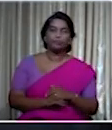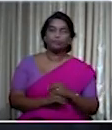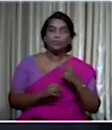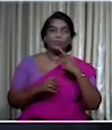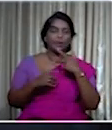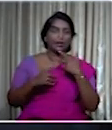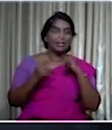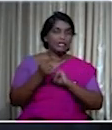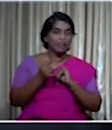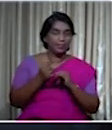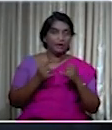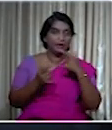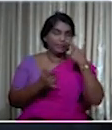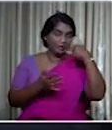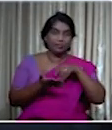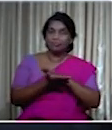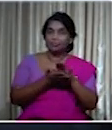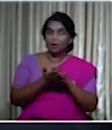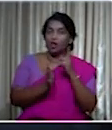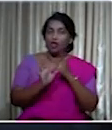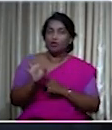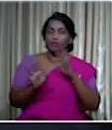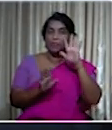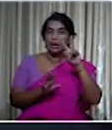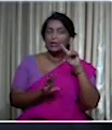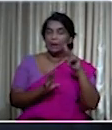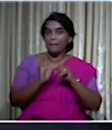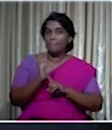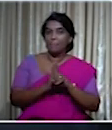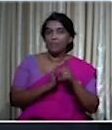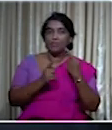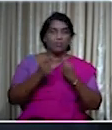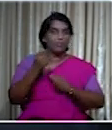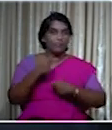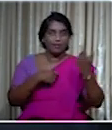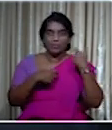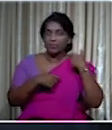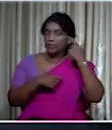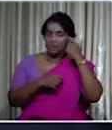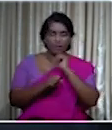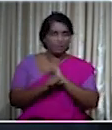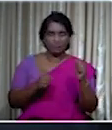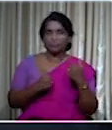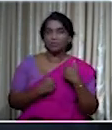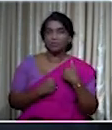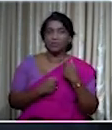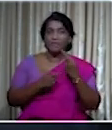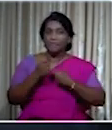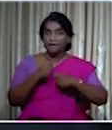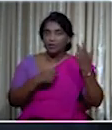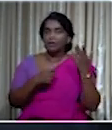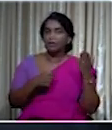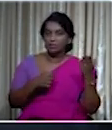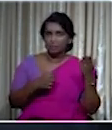සපුගස්කන්ද පිරිපහදුව වසර 52ක් පරණයි මේ විකුණන්න අපේ බලාපොරොත්තුවක් ඇත්තෙත් නැහැ විකිරීමට මං